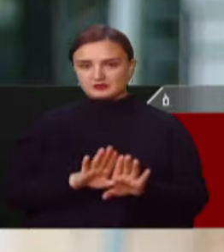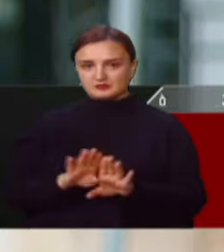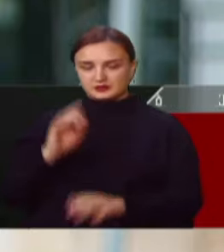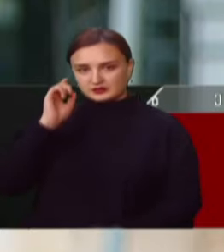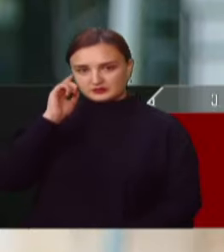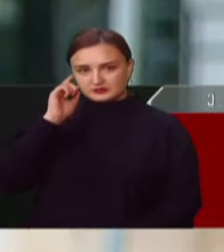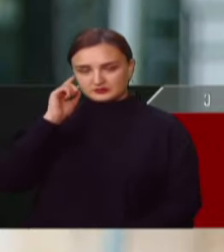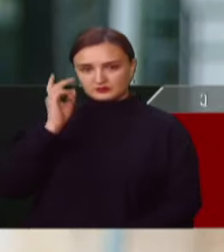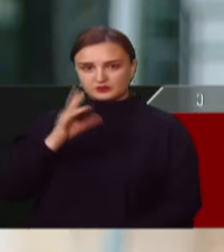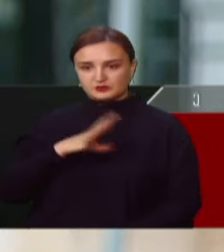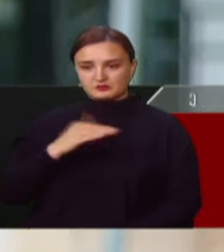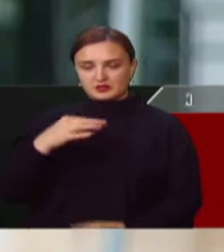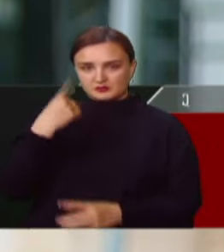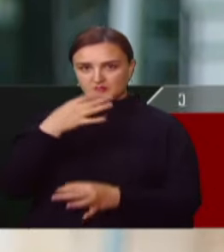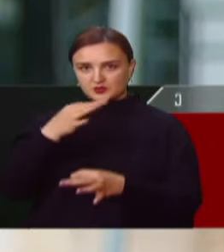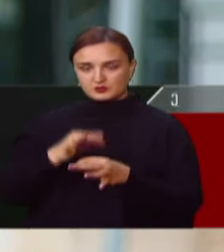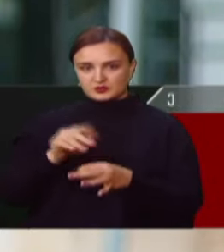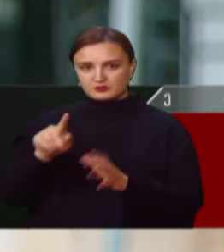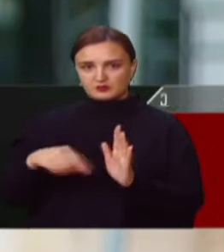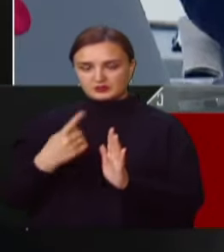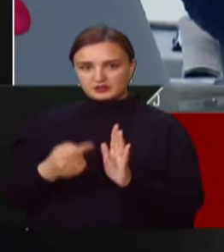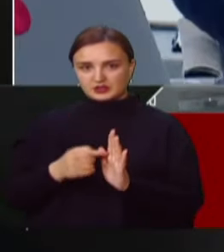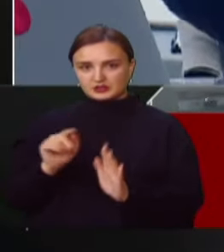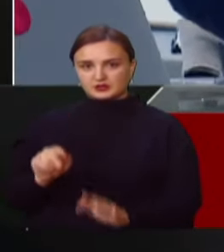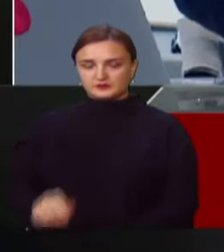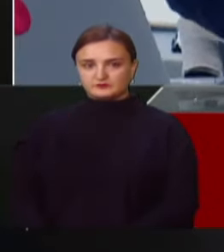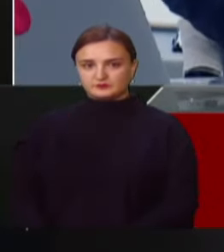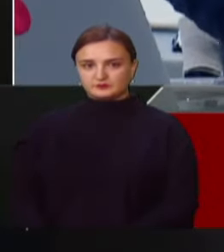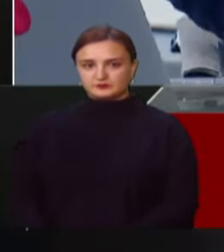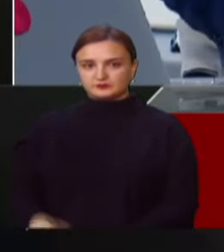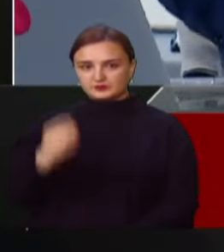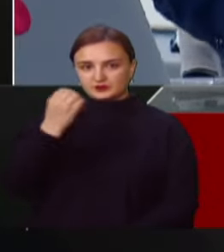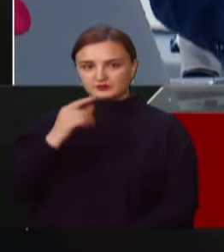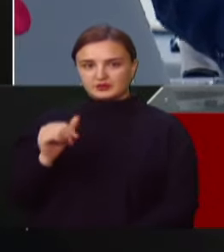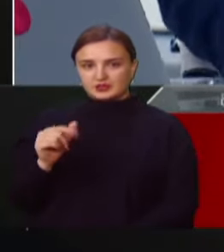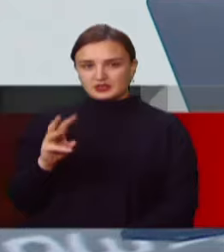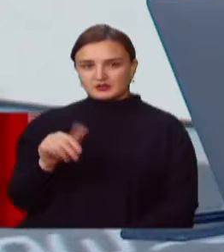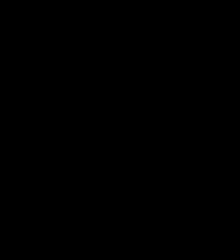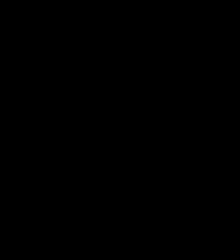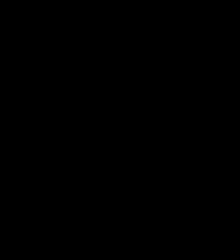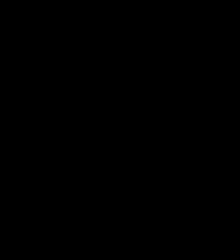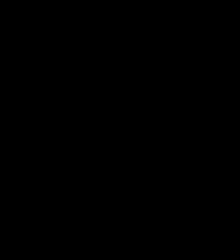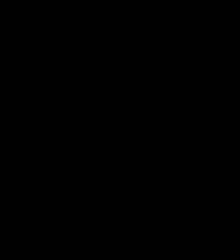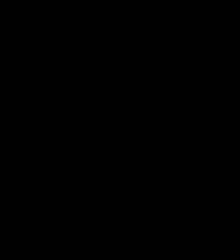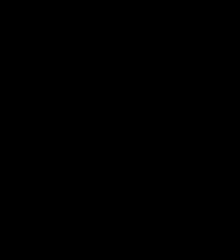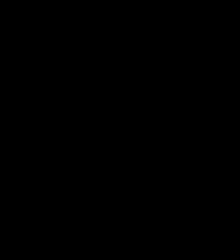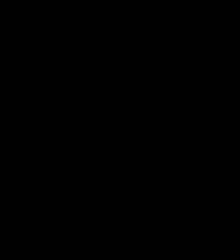დადგეს შემდეგ უკვე მათი პასუხისგებლობის საკითხიც. მადლობა, ეს თათია მაყაშვილი იყო.